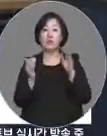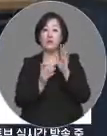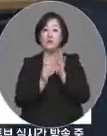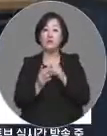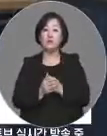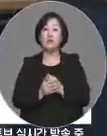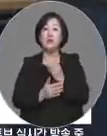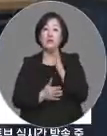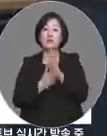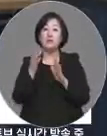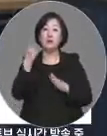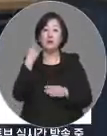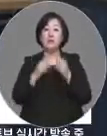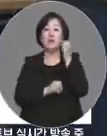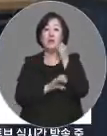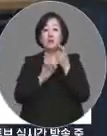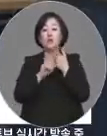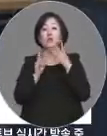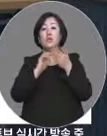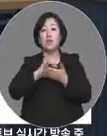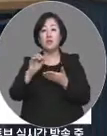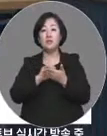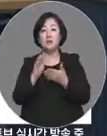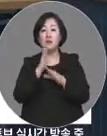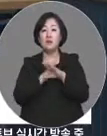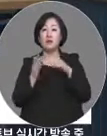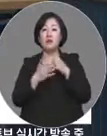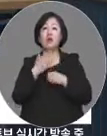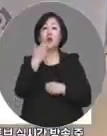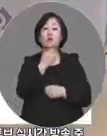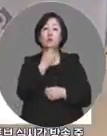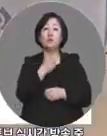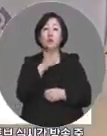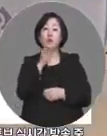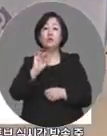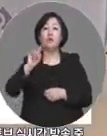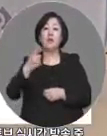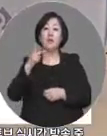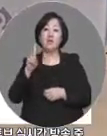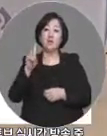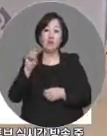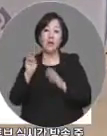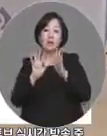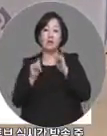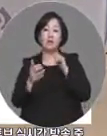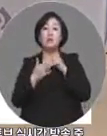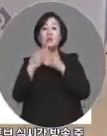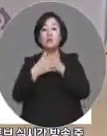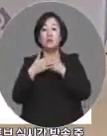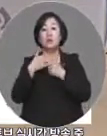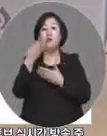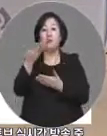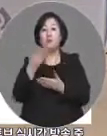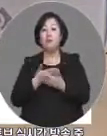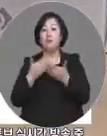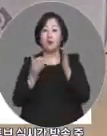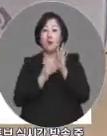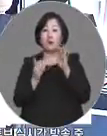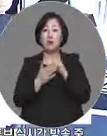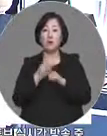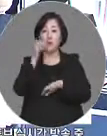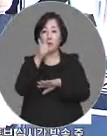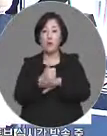울산시는 어제 기준 지급대상 저의 91% 가량인 100 2만여명이 희망 지원금을 받았다 며 지금